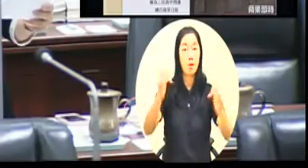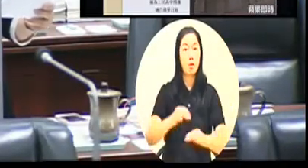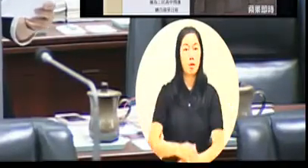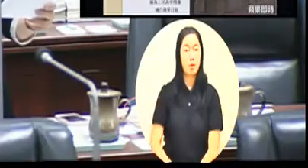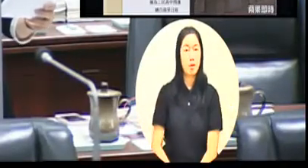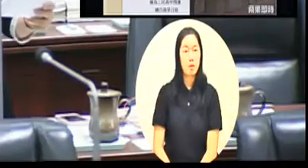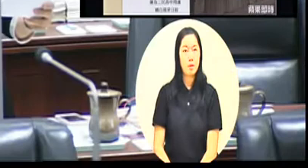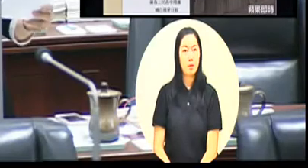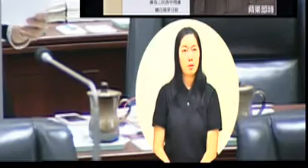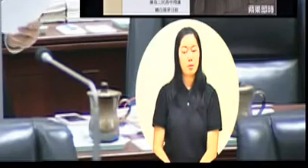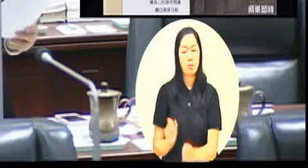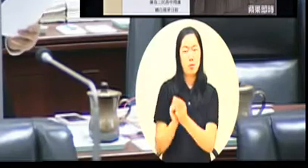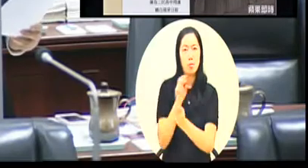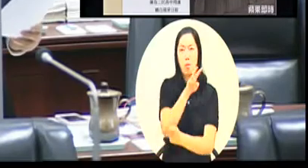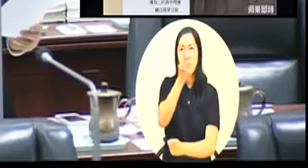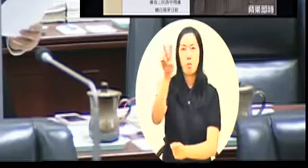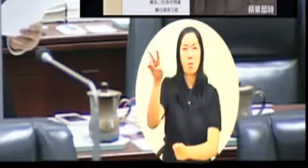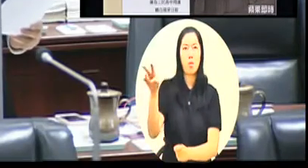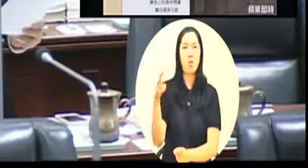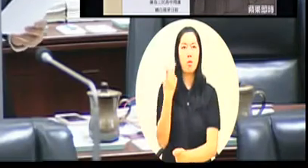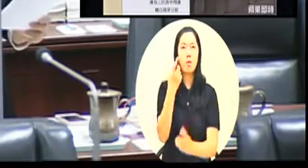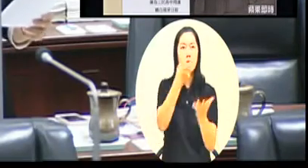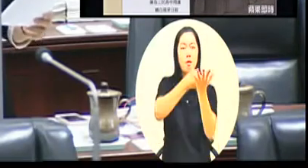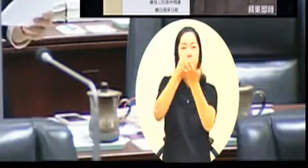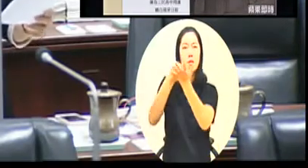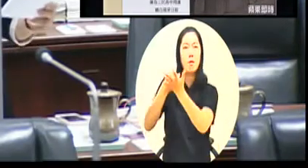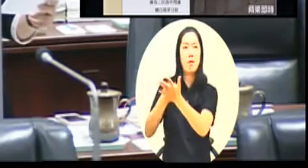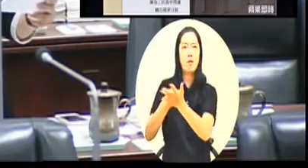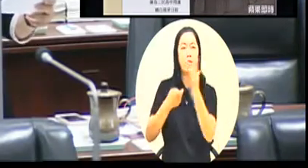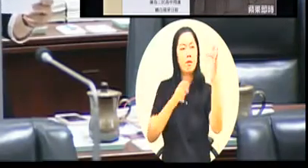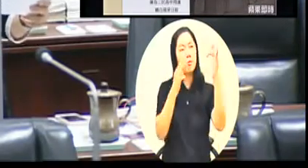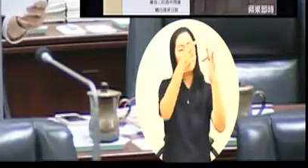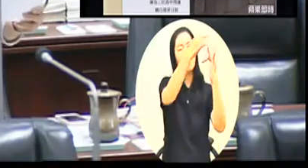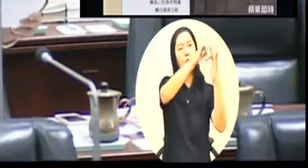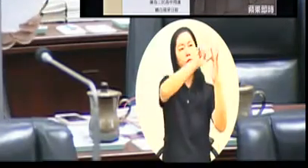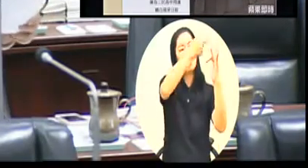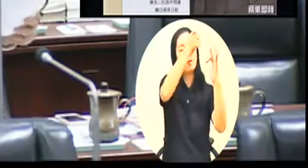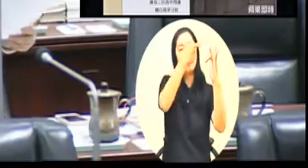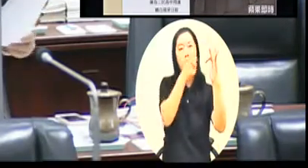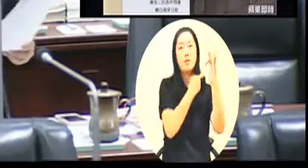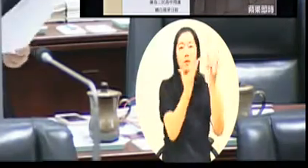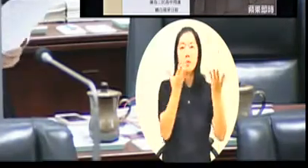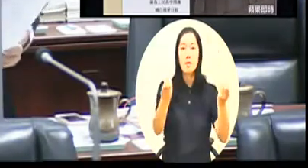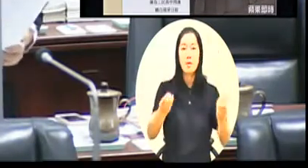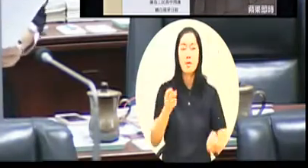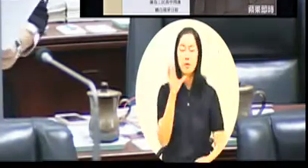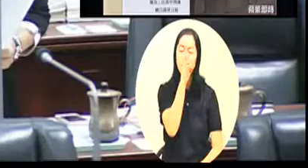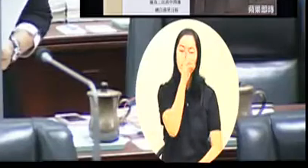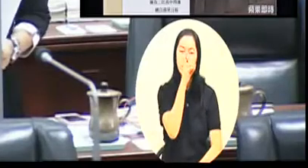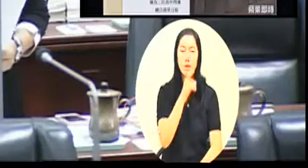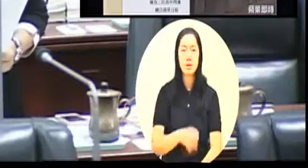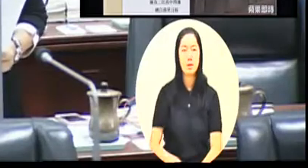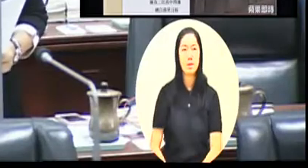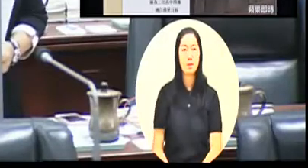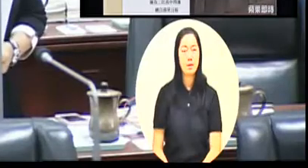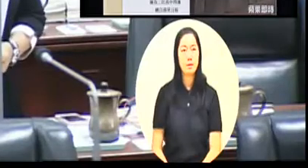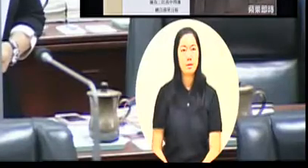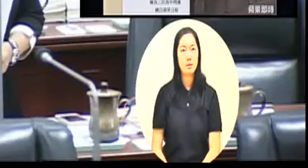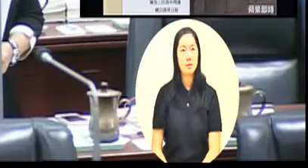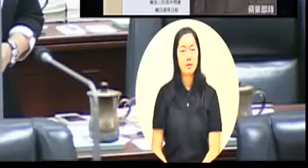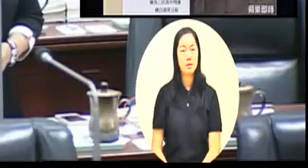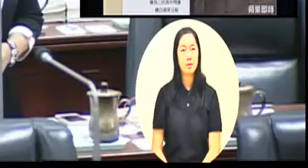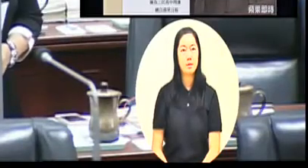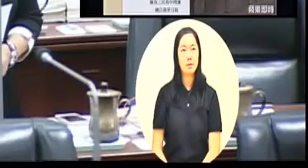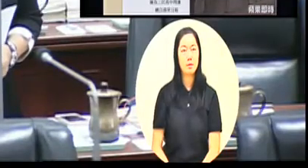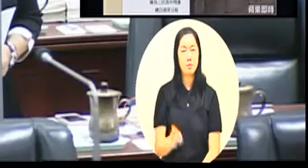近怎么看到全部都是光秃秃的，剪成光秃秃的，我就觉得很奇怪。我们局长